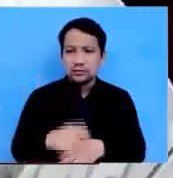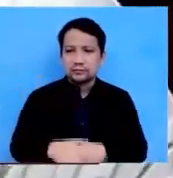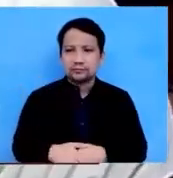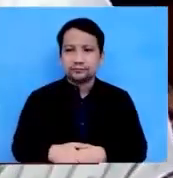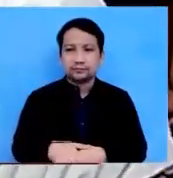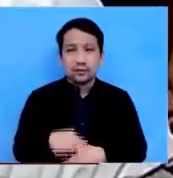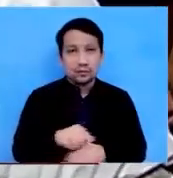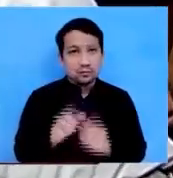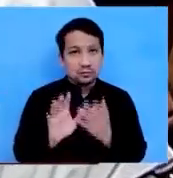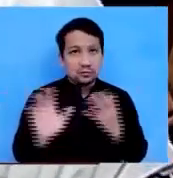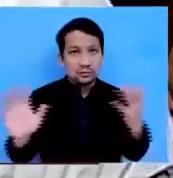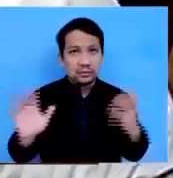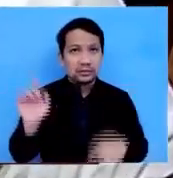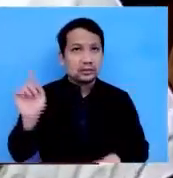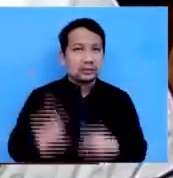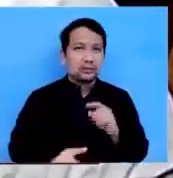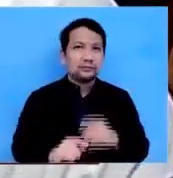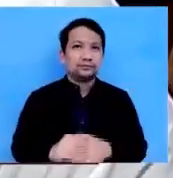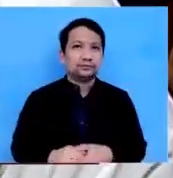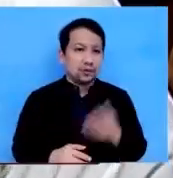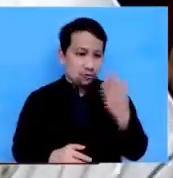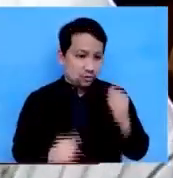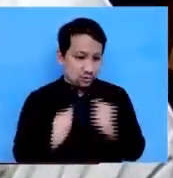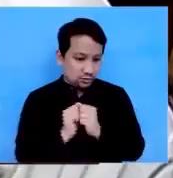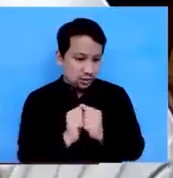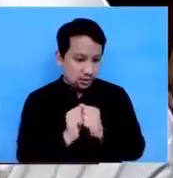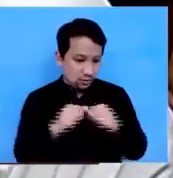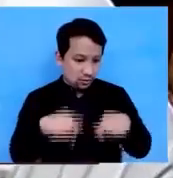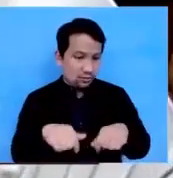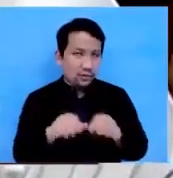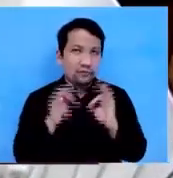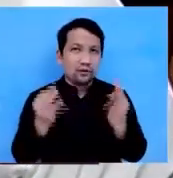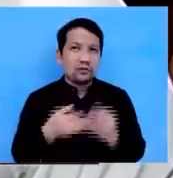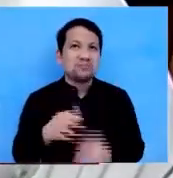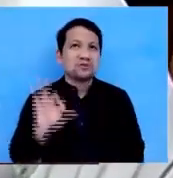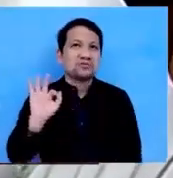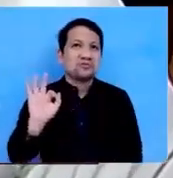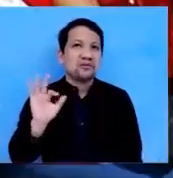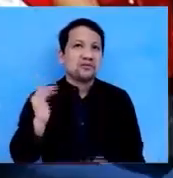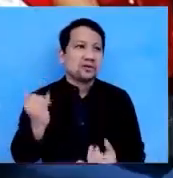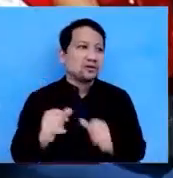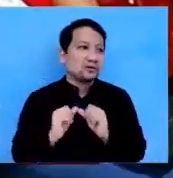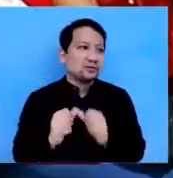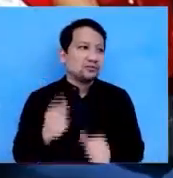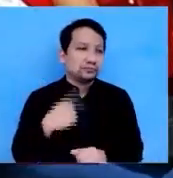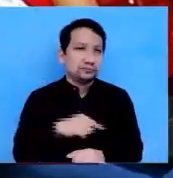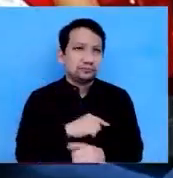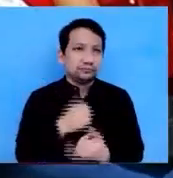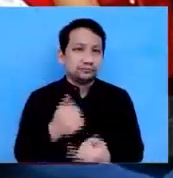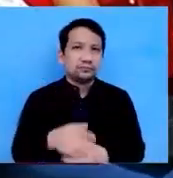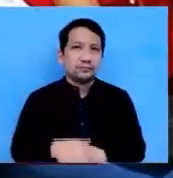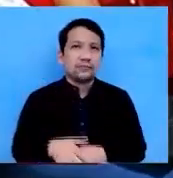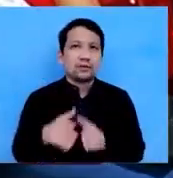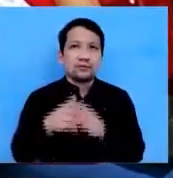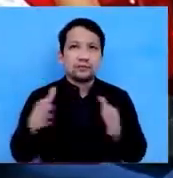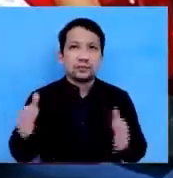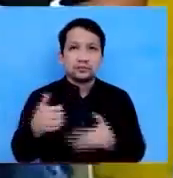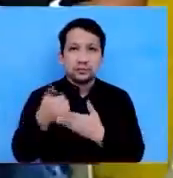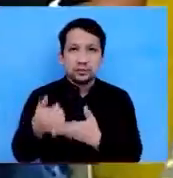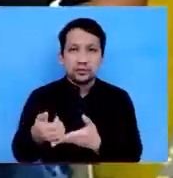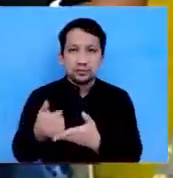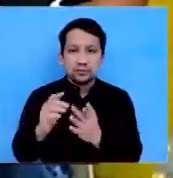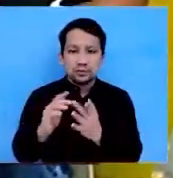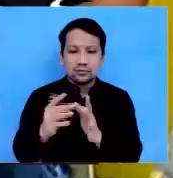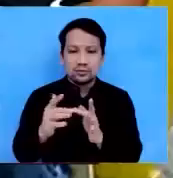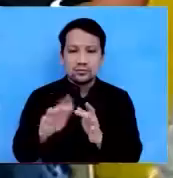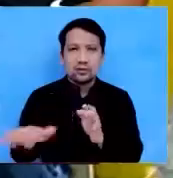pagpila. At saka kasama ko yung family ko, so mas okay ngayon mag-travel. Malaki raw talagang naitulong ng online booking, kaya